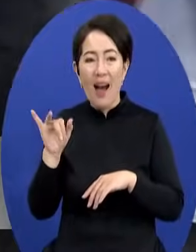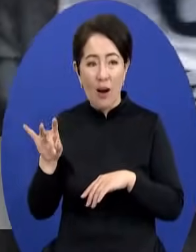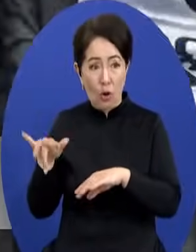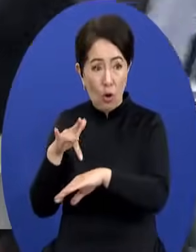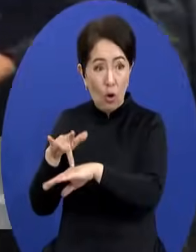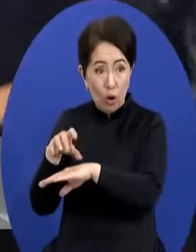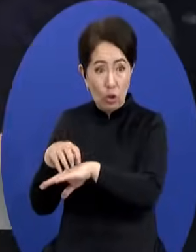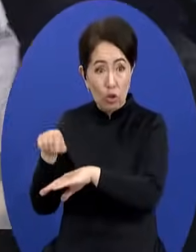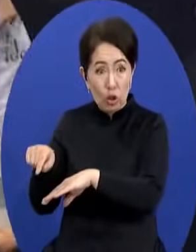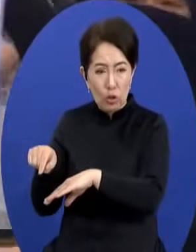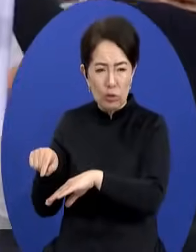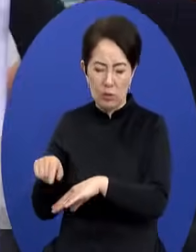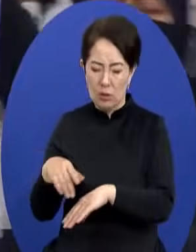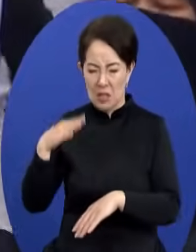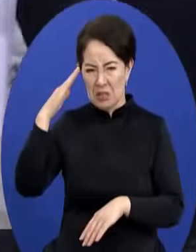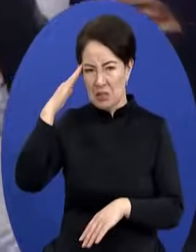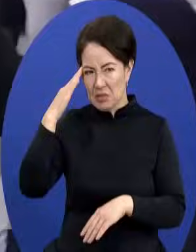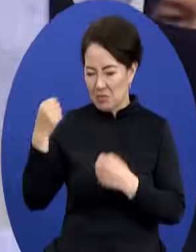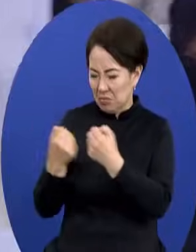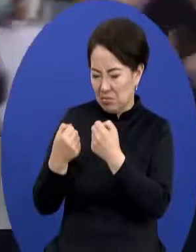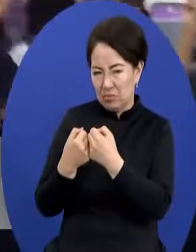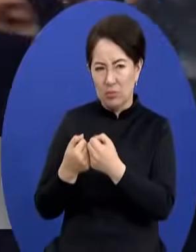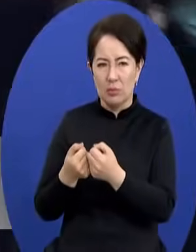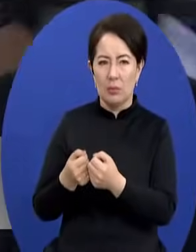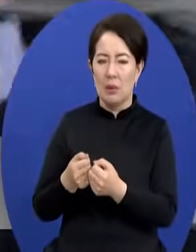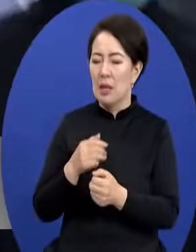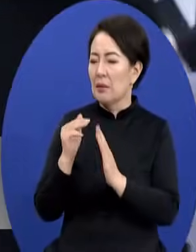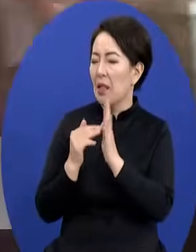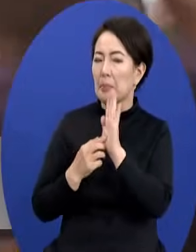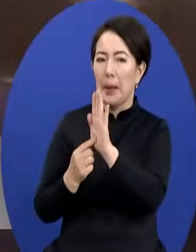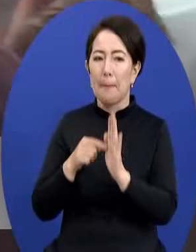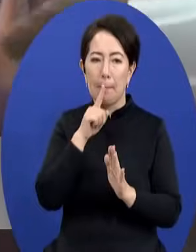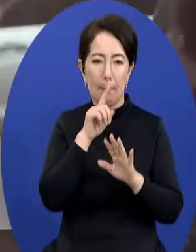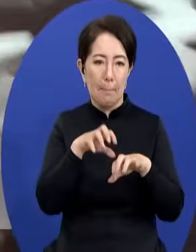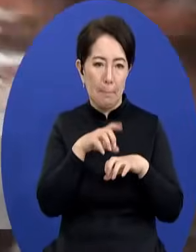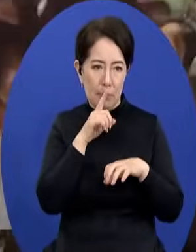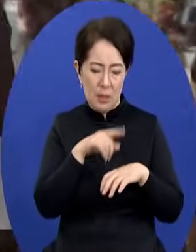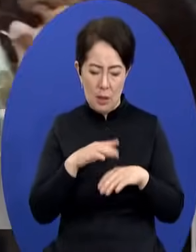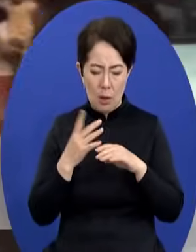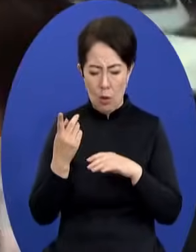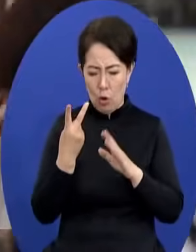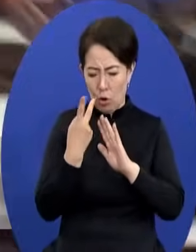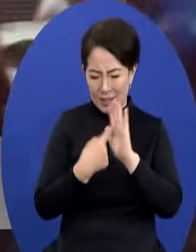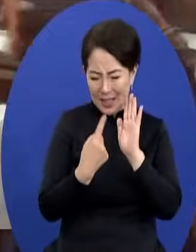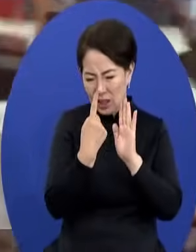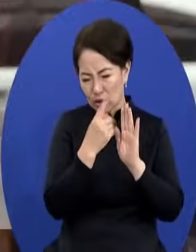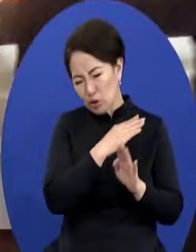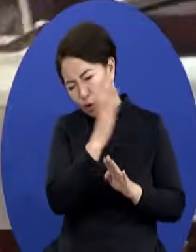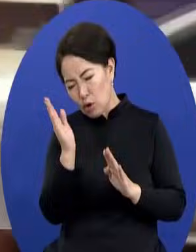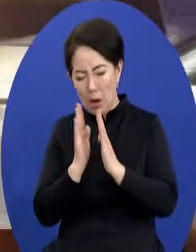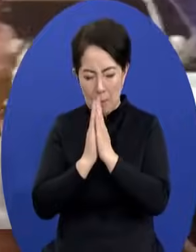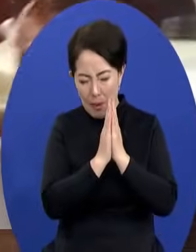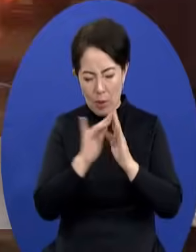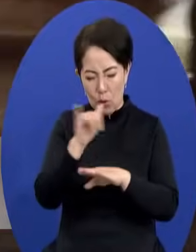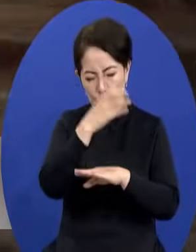талаар армийнхны зүгээс бол тодорхой тайлбар өгөөгүй байна. Өнгөрсөн 2-р сарын 1-ээс хойш Мьянмарт улс төр нийгмийн тогтворгүй байдал бол бий